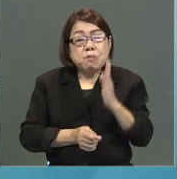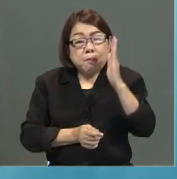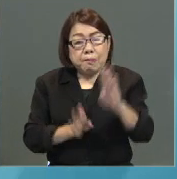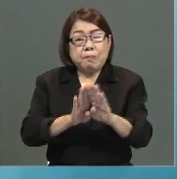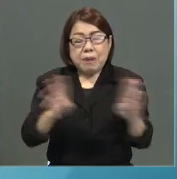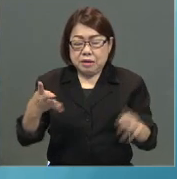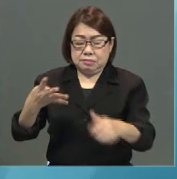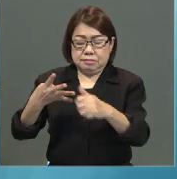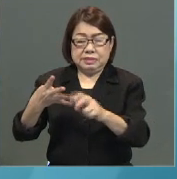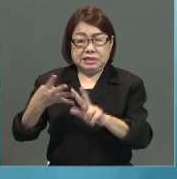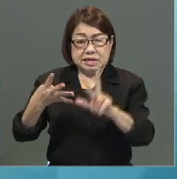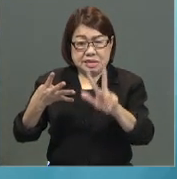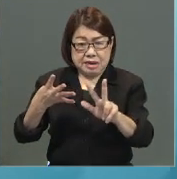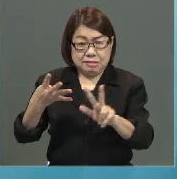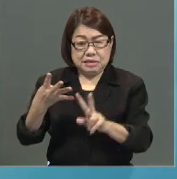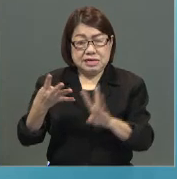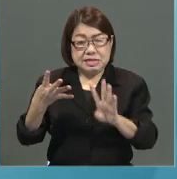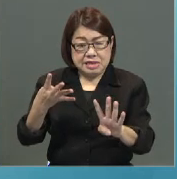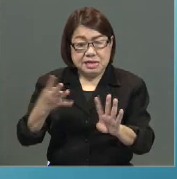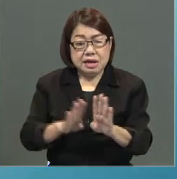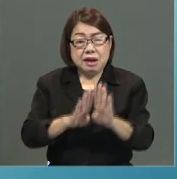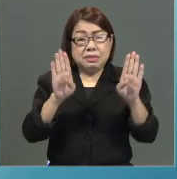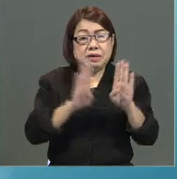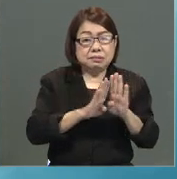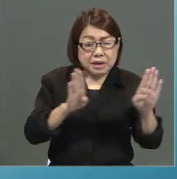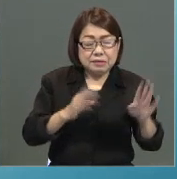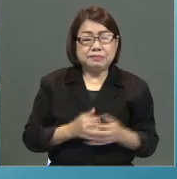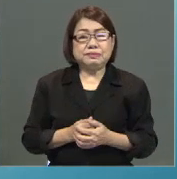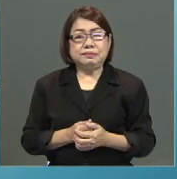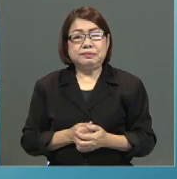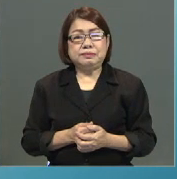เป็นหนึ่งเป็นสองเป็นหลักหน่วยแต่เมื่อไหร่ที่ปรับไปเป็นระยะ3และ 4เปิดกิจการกิจกรรมที่มีความเสี่ยงสูงจะมาปรากฏอยู่ตรงนี้